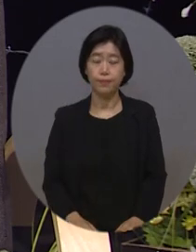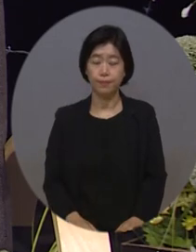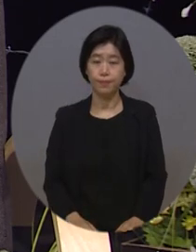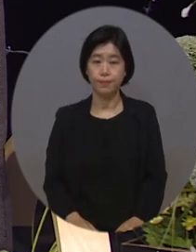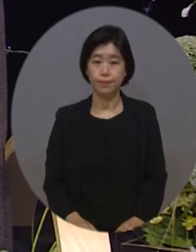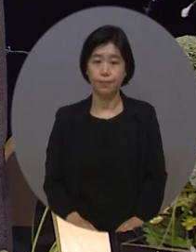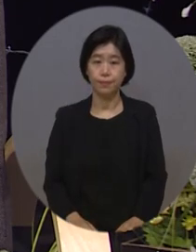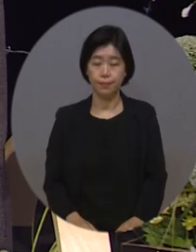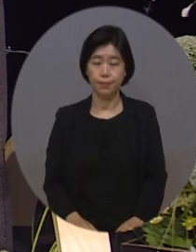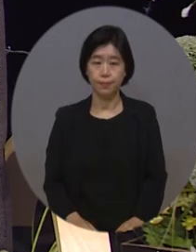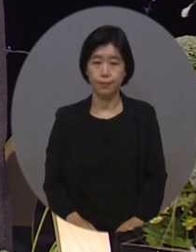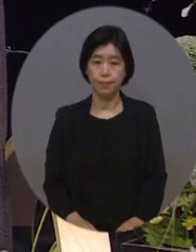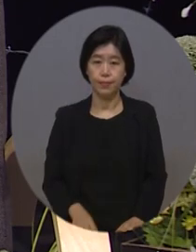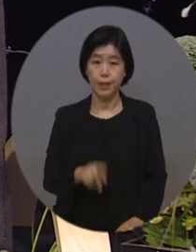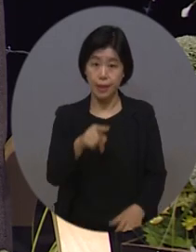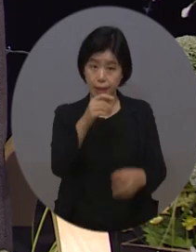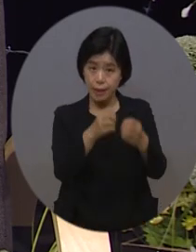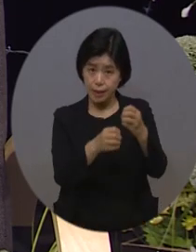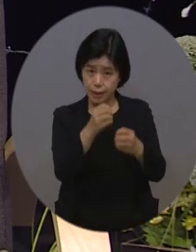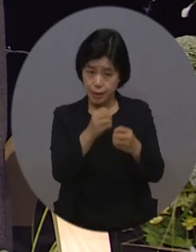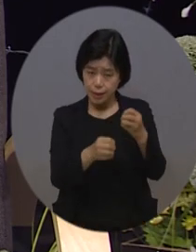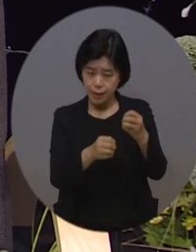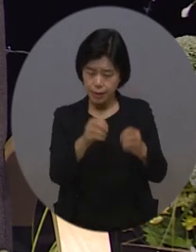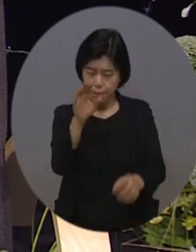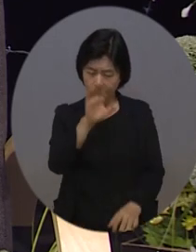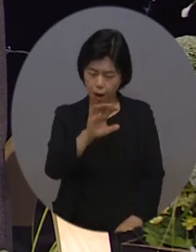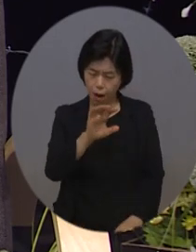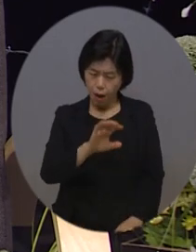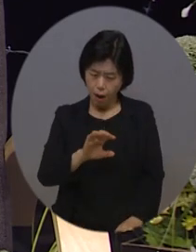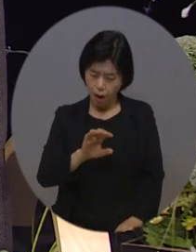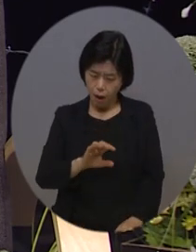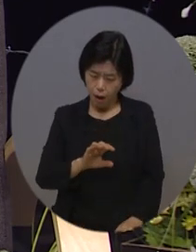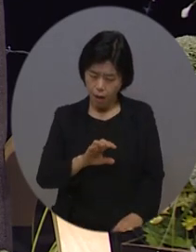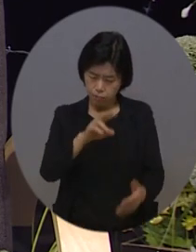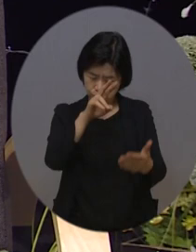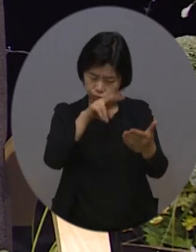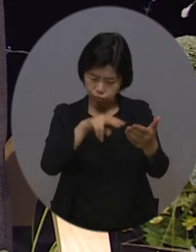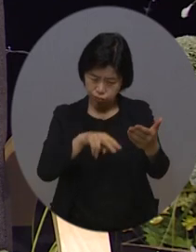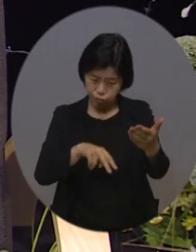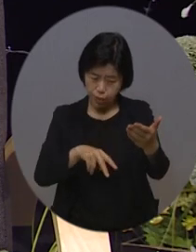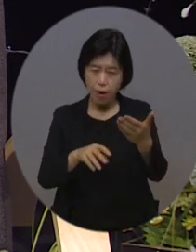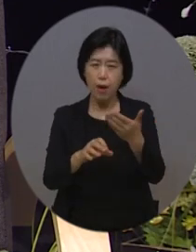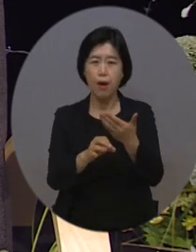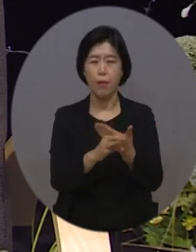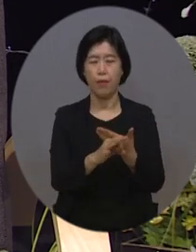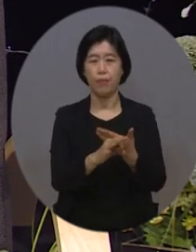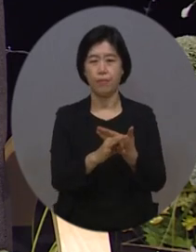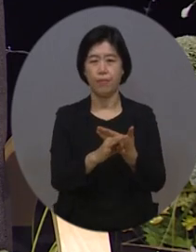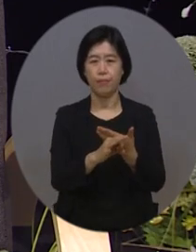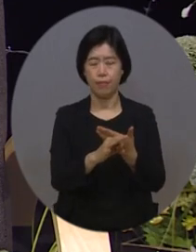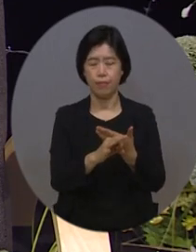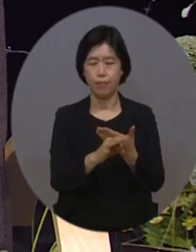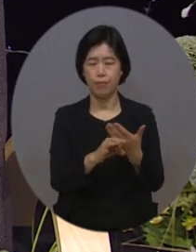이 온전한 노래를 몇 번 부르면 몇 군데 앓는 박자가 생겨날까요?